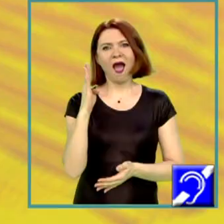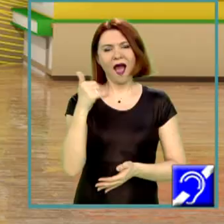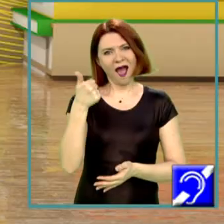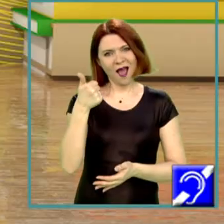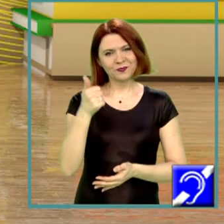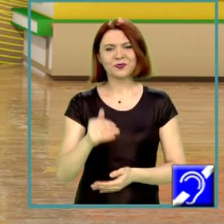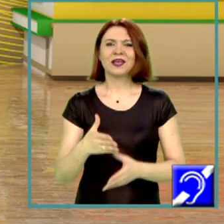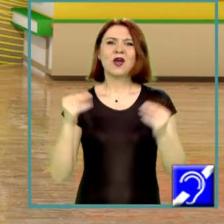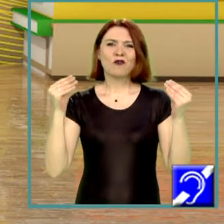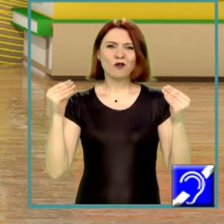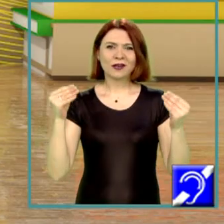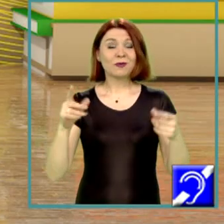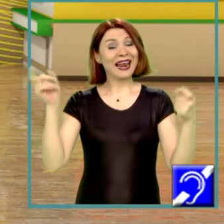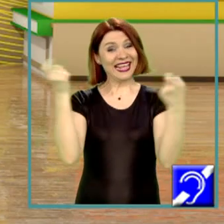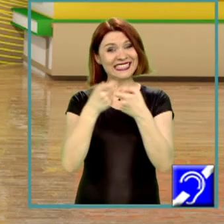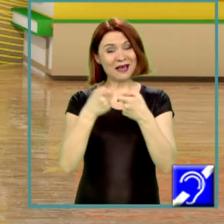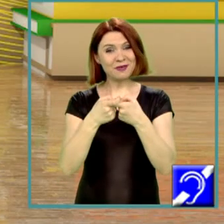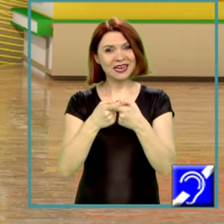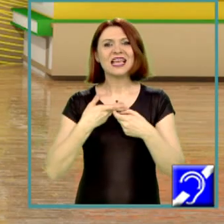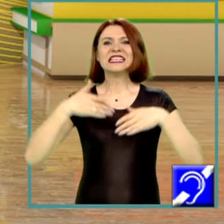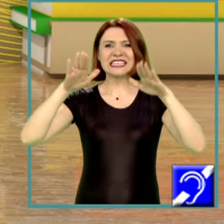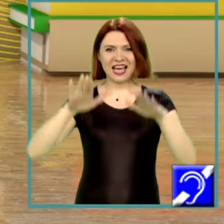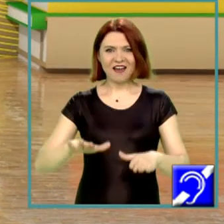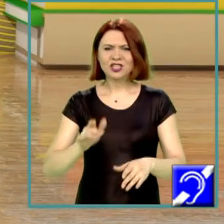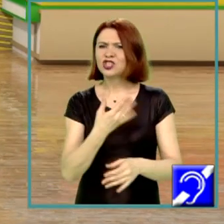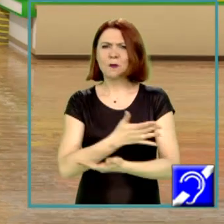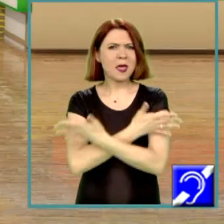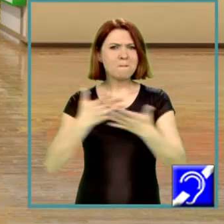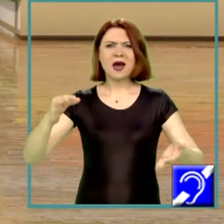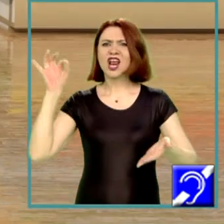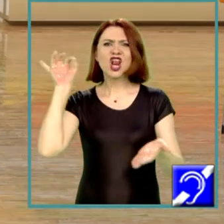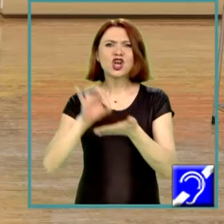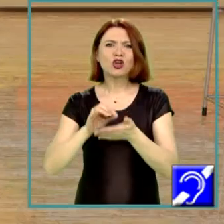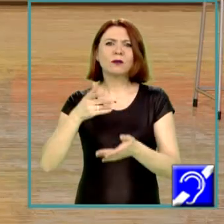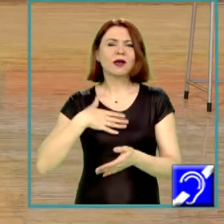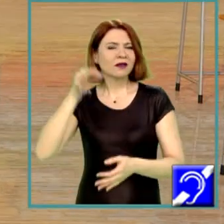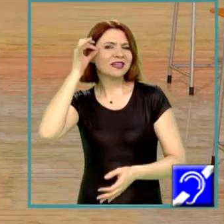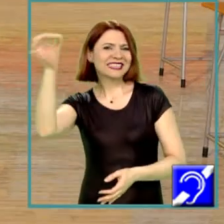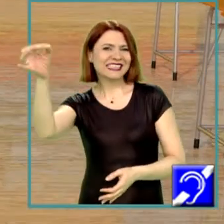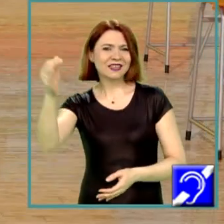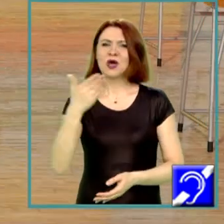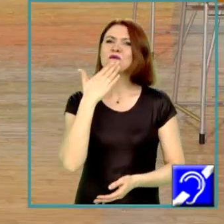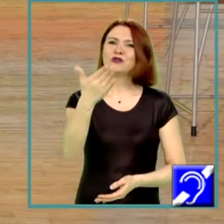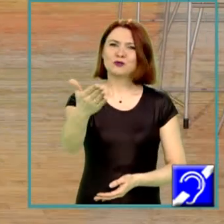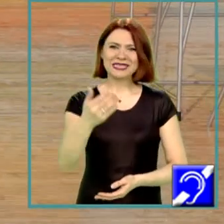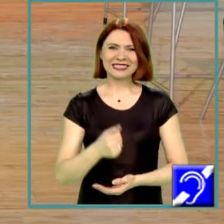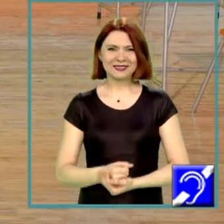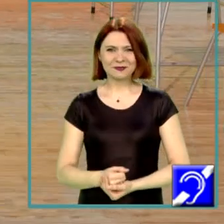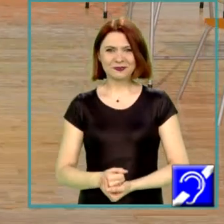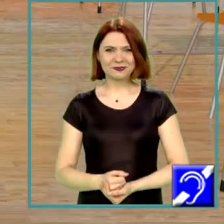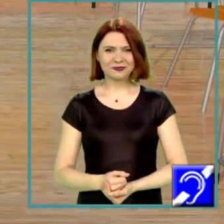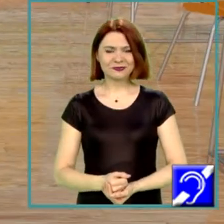vă doresc ca la examen să aveți cea mai mare notă pe care va fi propusă Vă mulțumesc